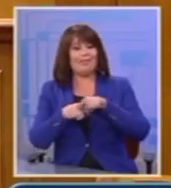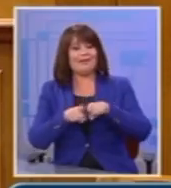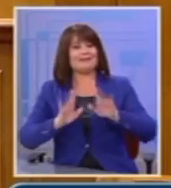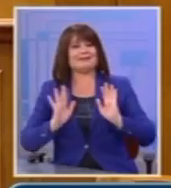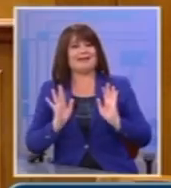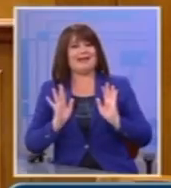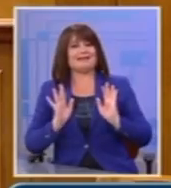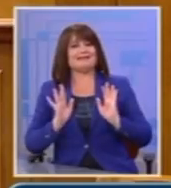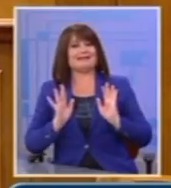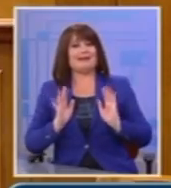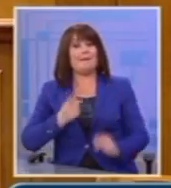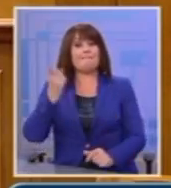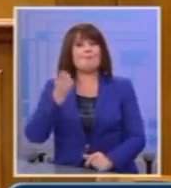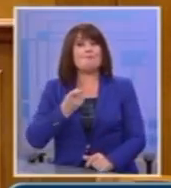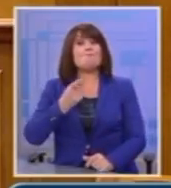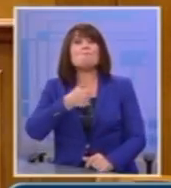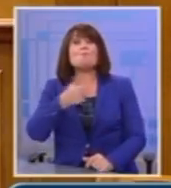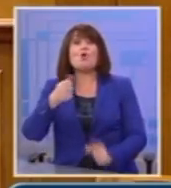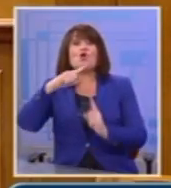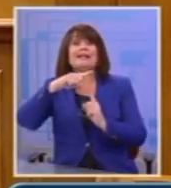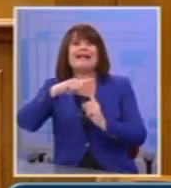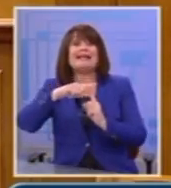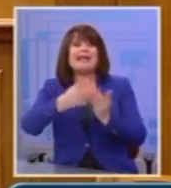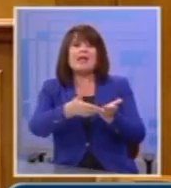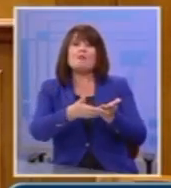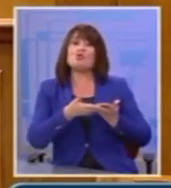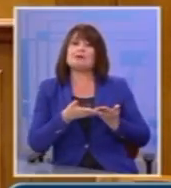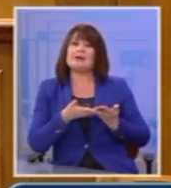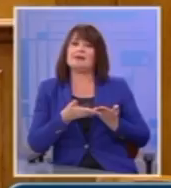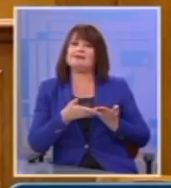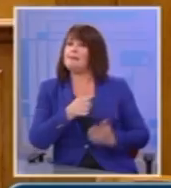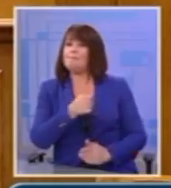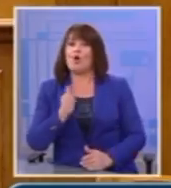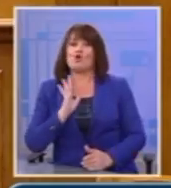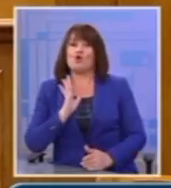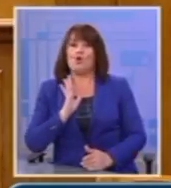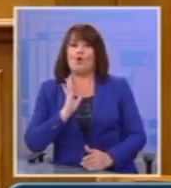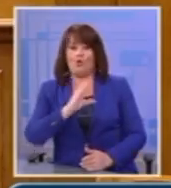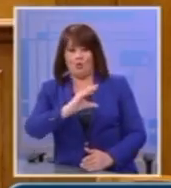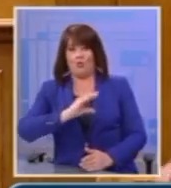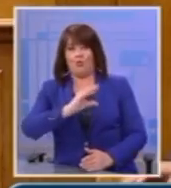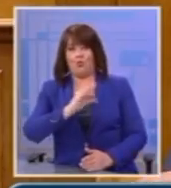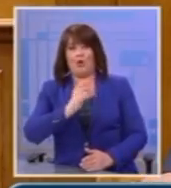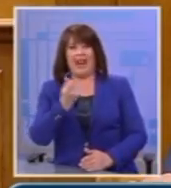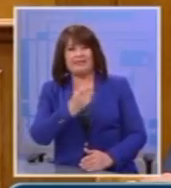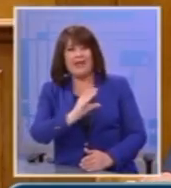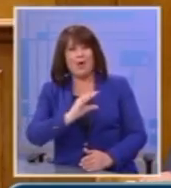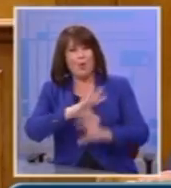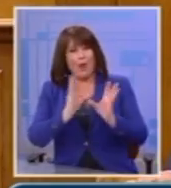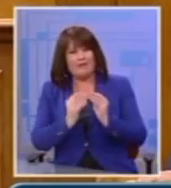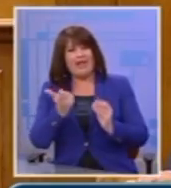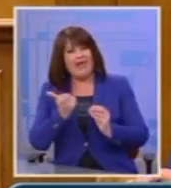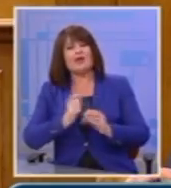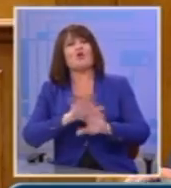πιθανή συμμετοχή του θα είναι μόνο τεχνικής υποστήριξης. Αυτό σημαίνει ότι τελειώνει η Τρόικα όπως τη γνωρίσαμε.